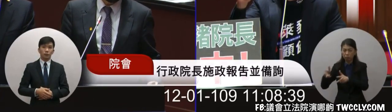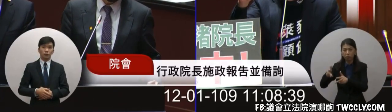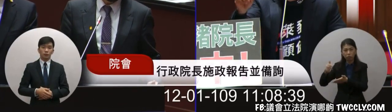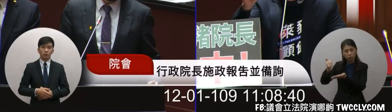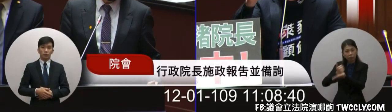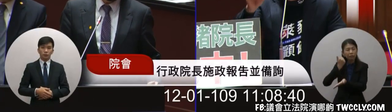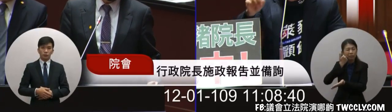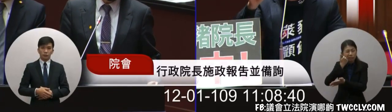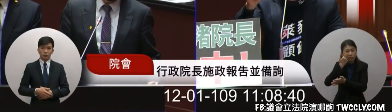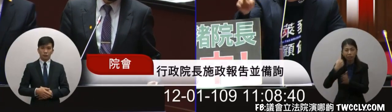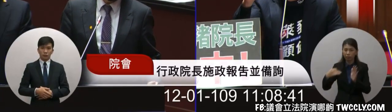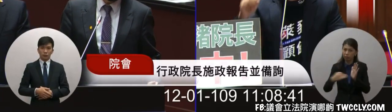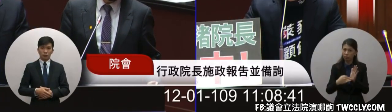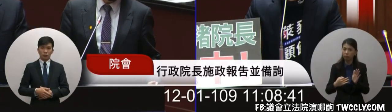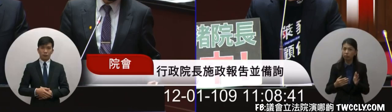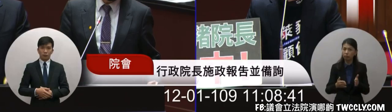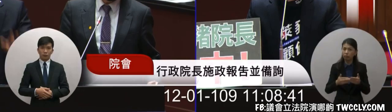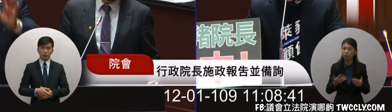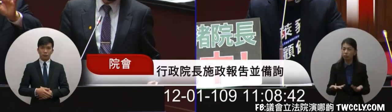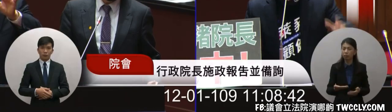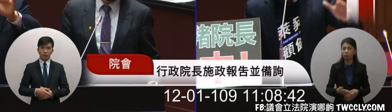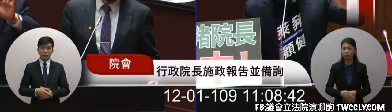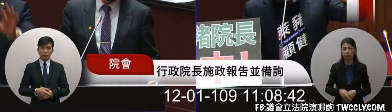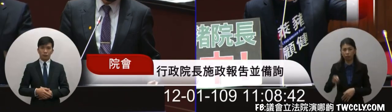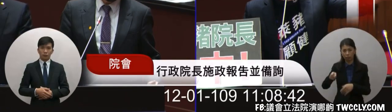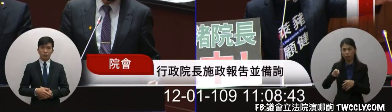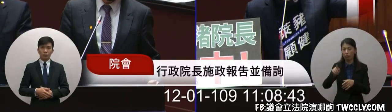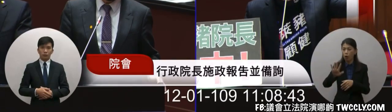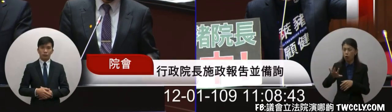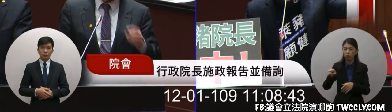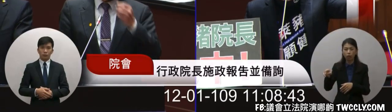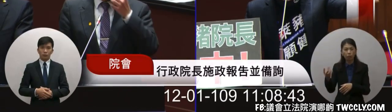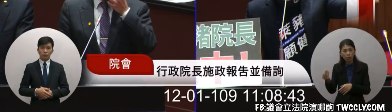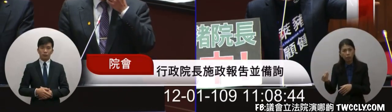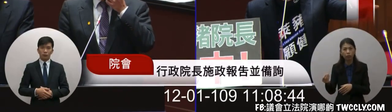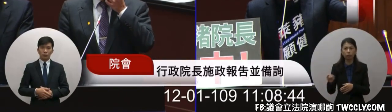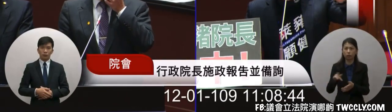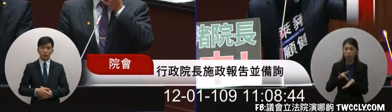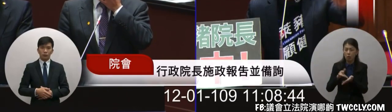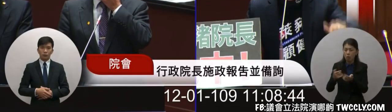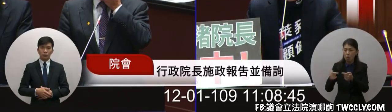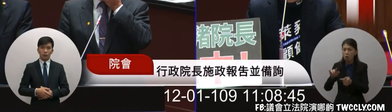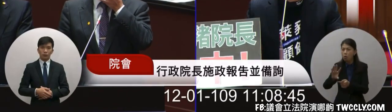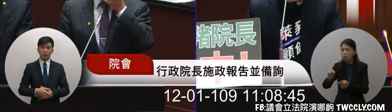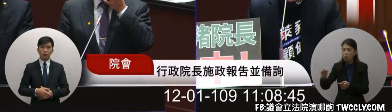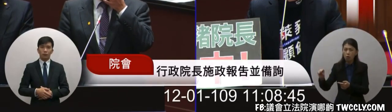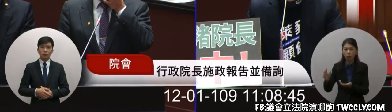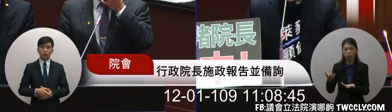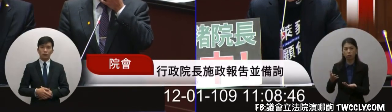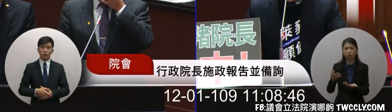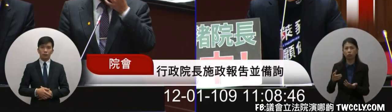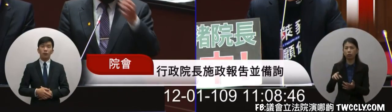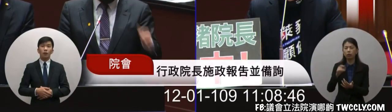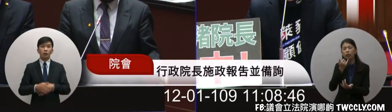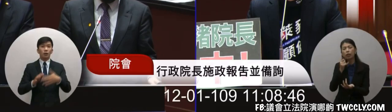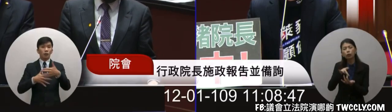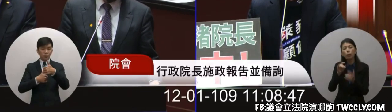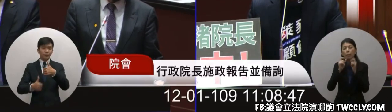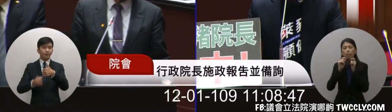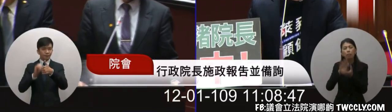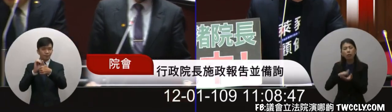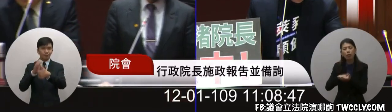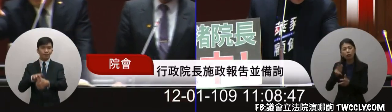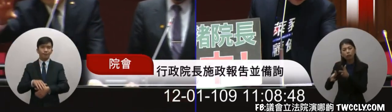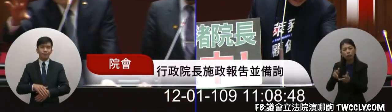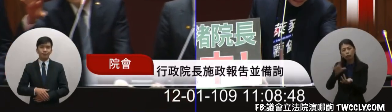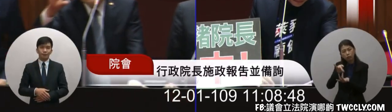些厂商进口的肉有莱克多巴胺，哪些没有，让国人可以去选择，他至少选品牌吧。 委员是这样的，